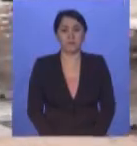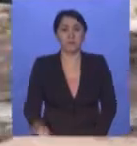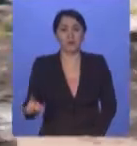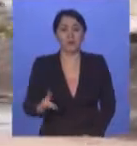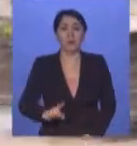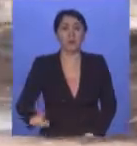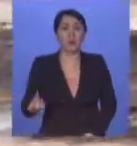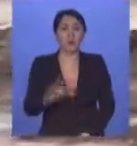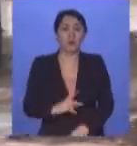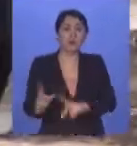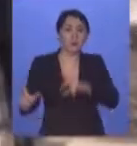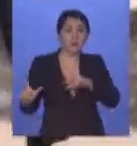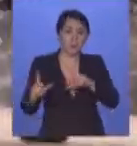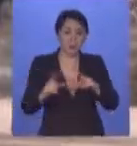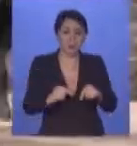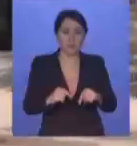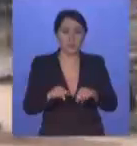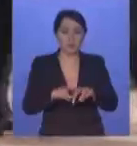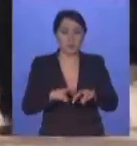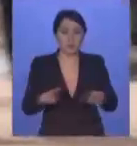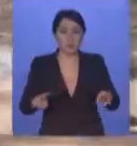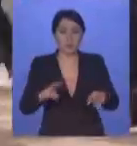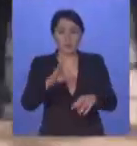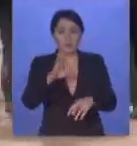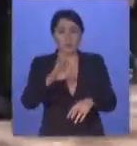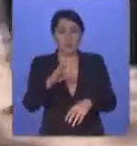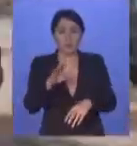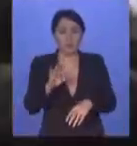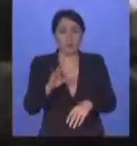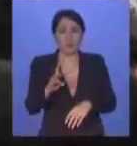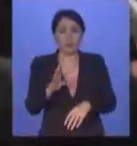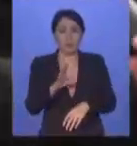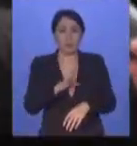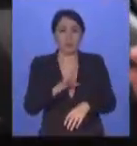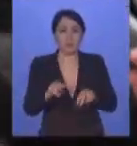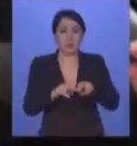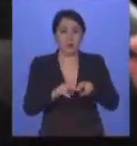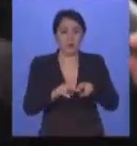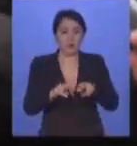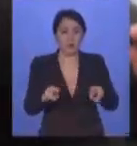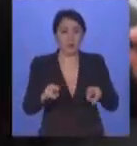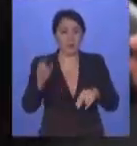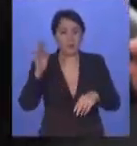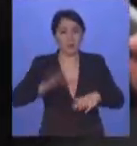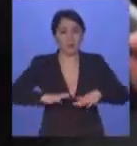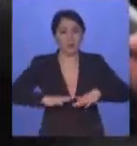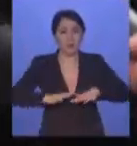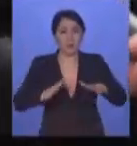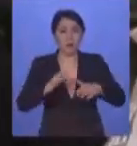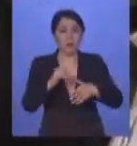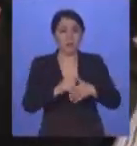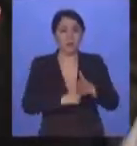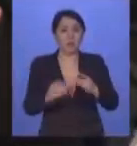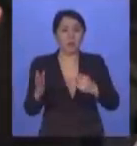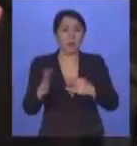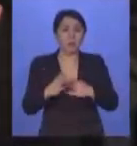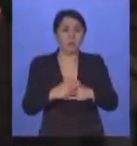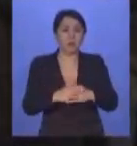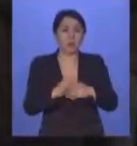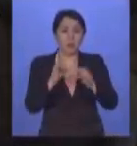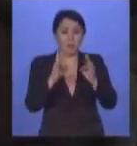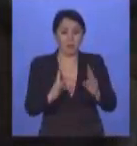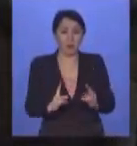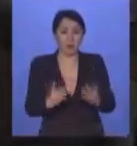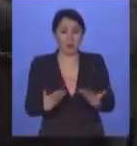Өңірге жұмыс сапарымен еліміздің премьер-министрі Олжас Бектенов келді. Үкімет басшысы су тасқынның салдарын жою және зардап